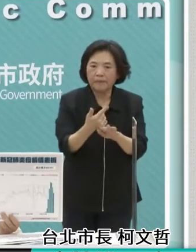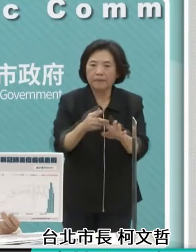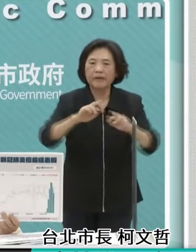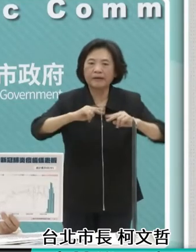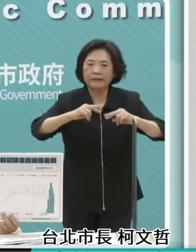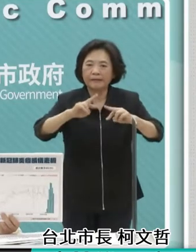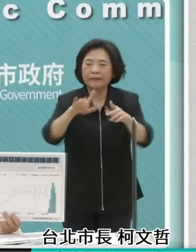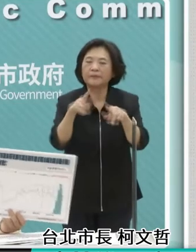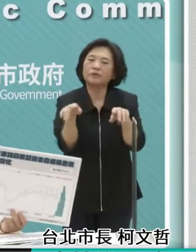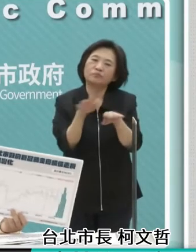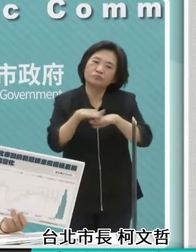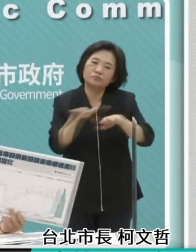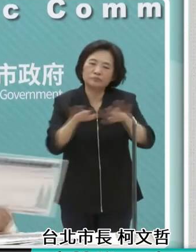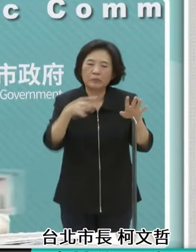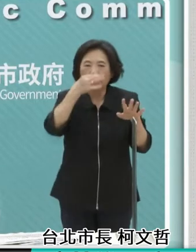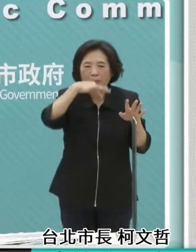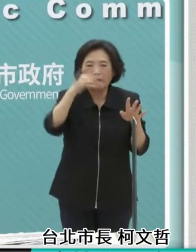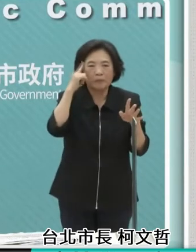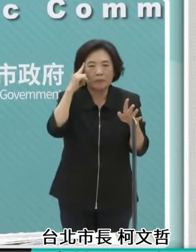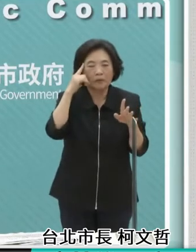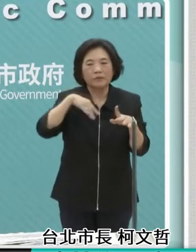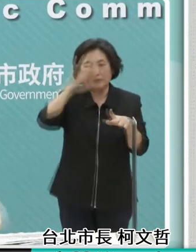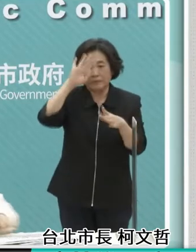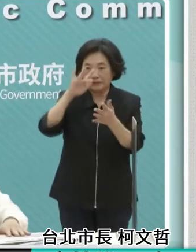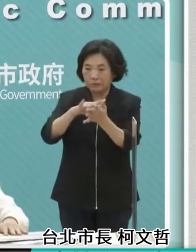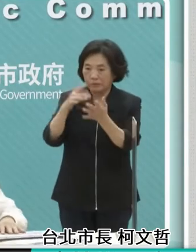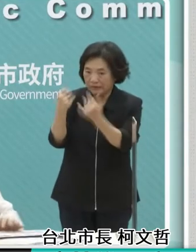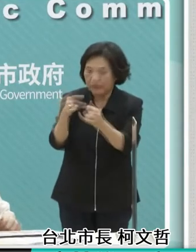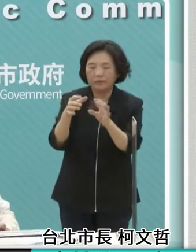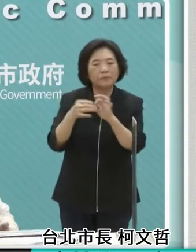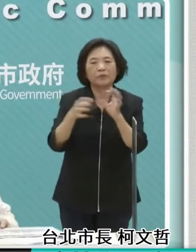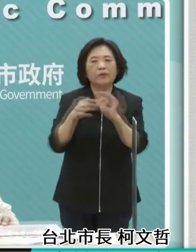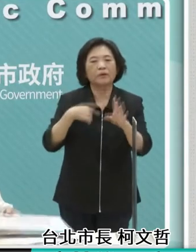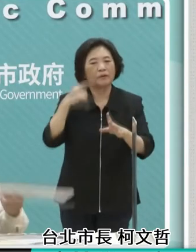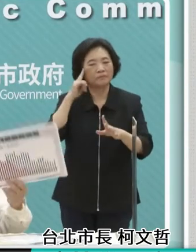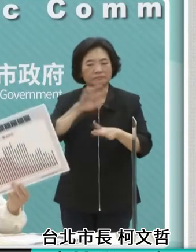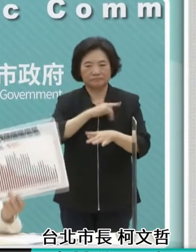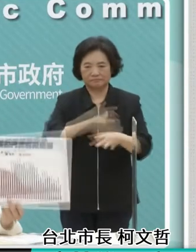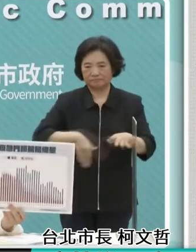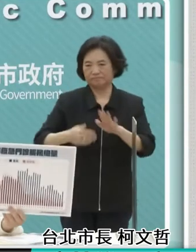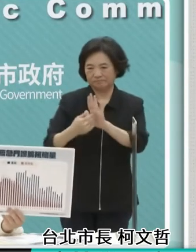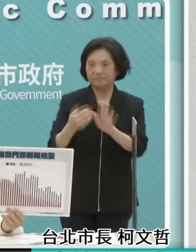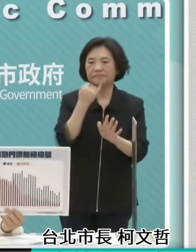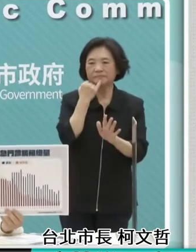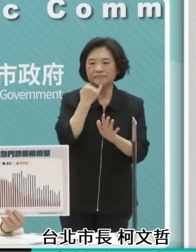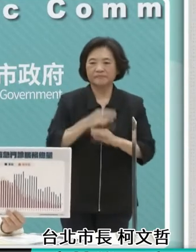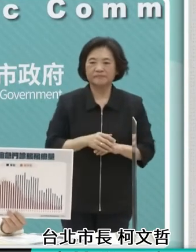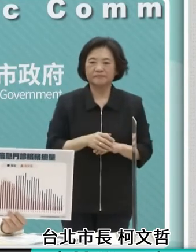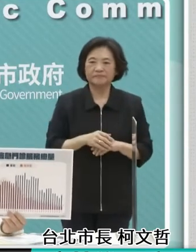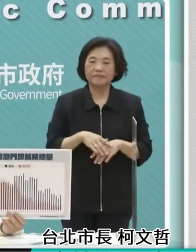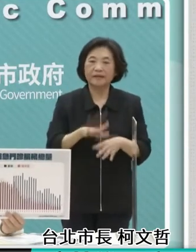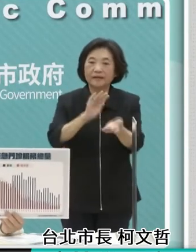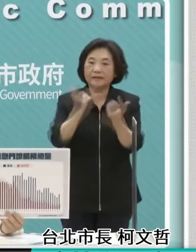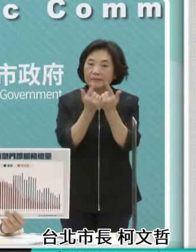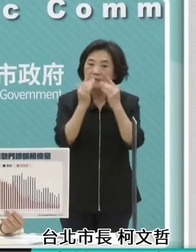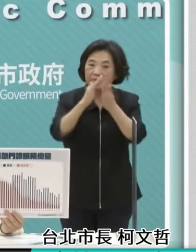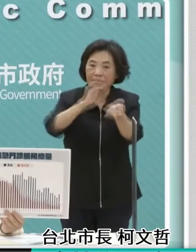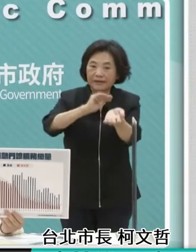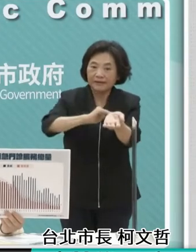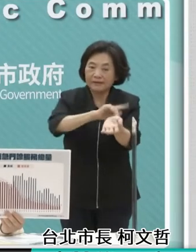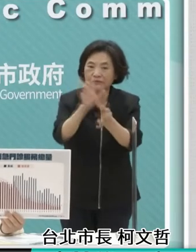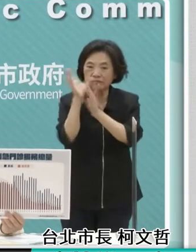还是可以病毒共存。那我们要监看整个台北市的医疗量能，当然第一个